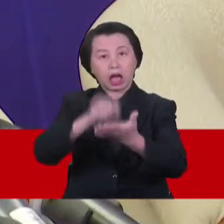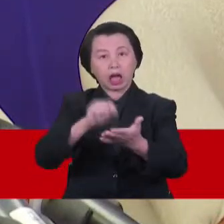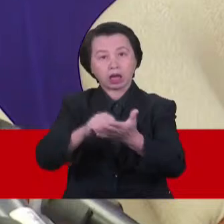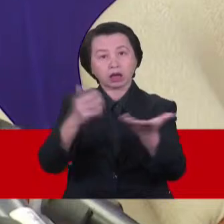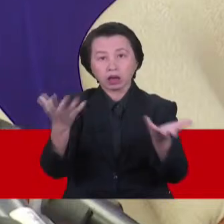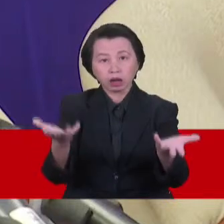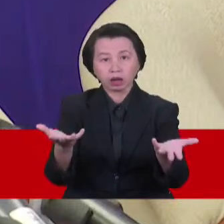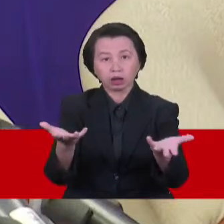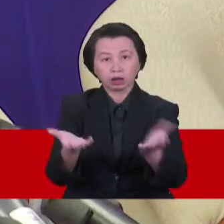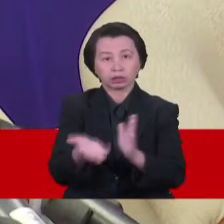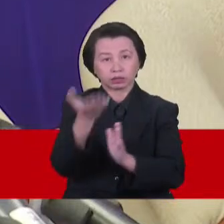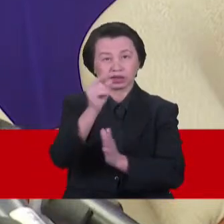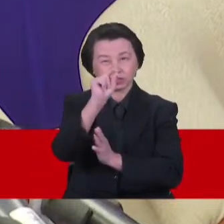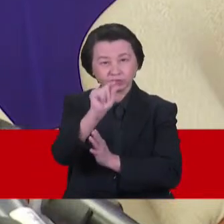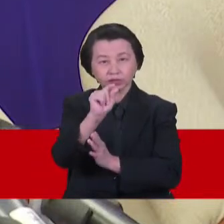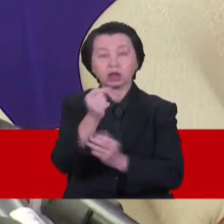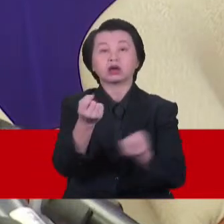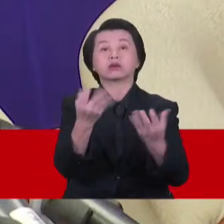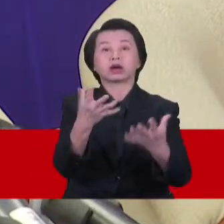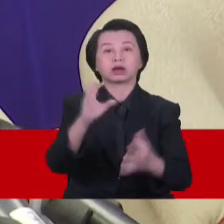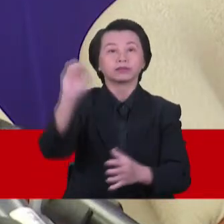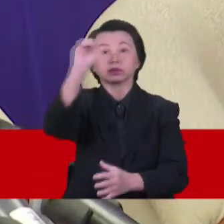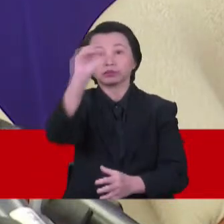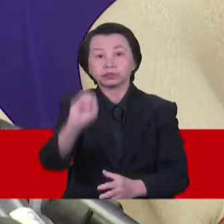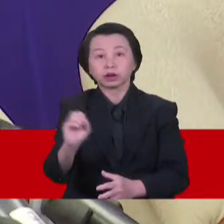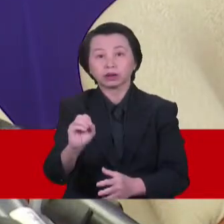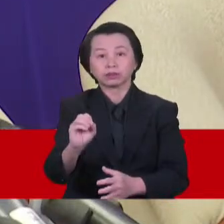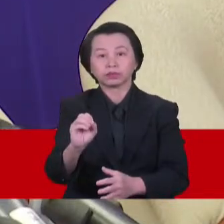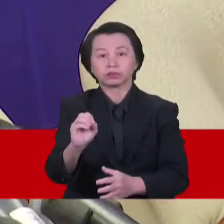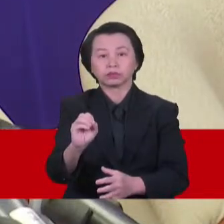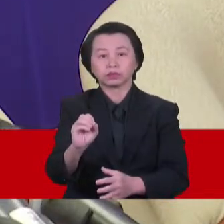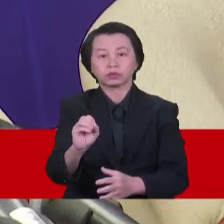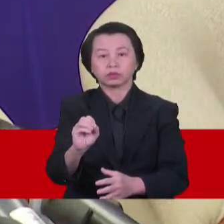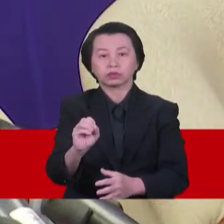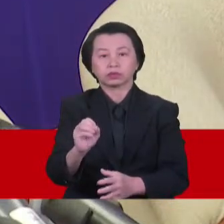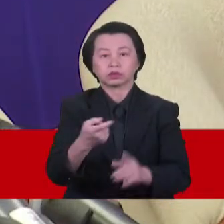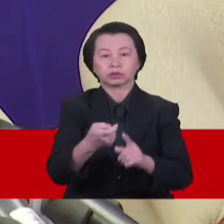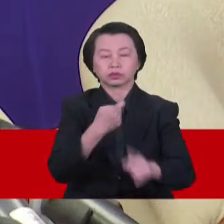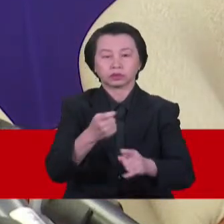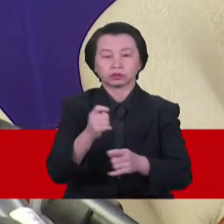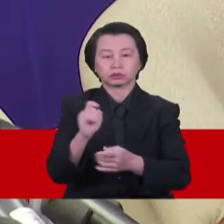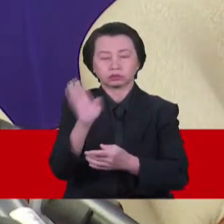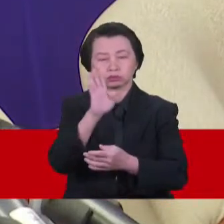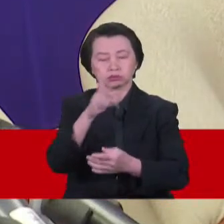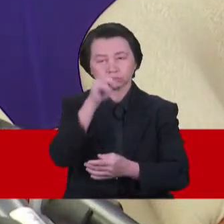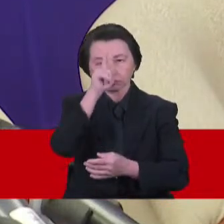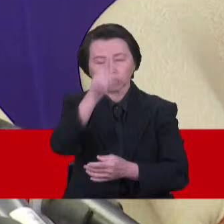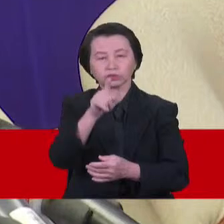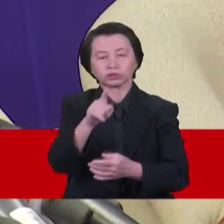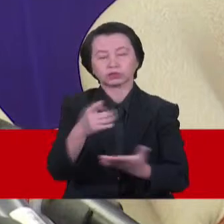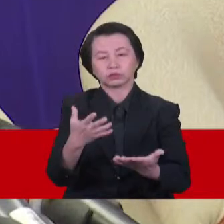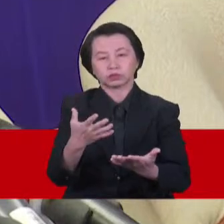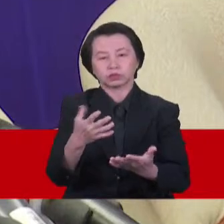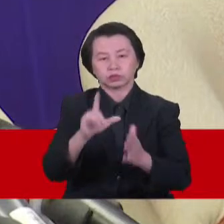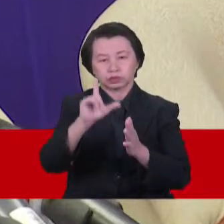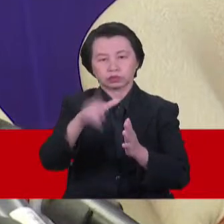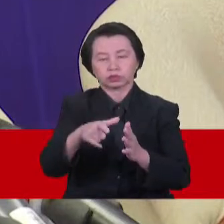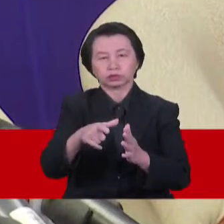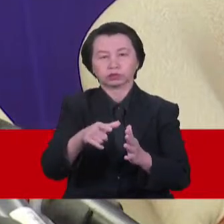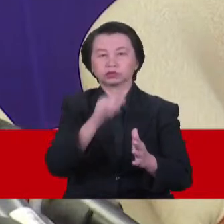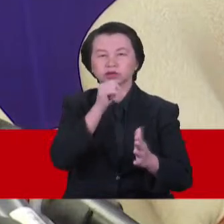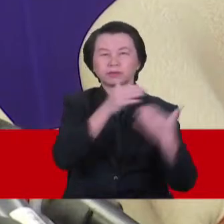harga akan naik sedikit. Berapa peratus dijangka dan apa jaminan daripada ministeri untuk pastikan pengguna tak